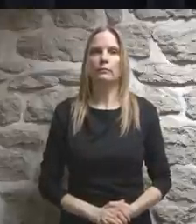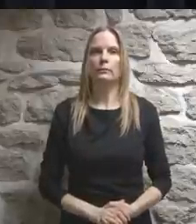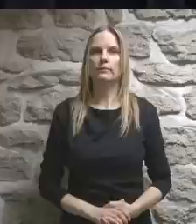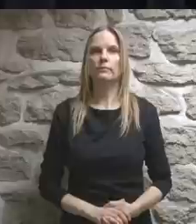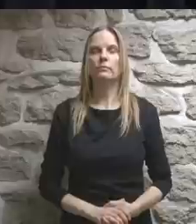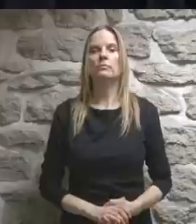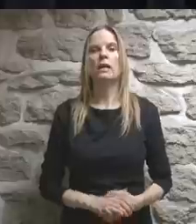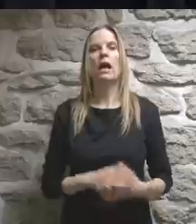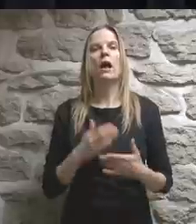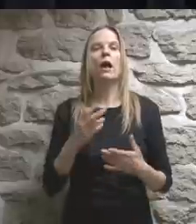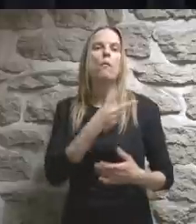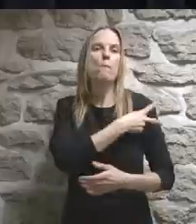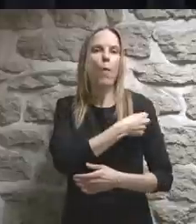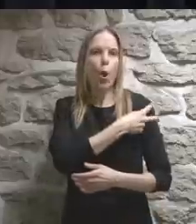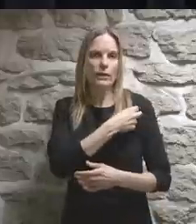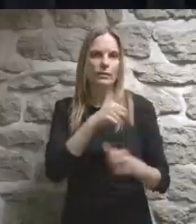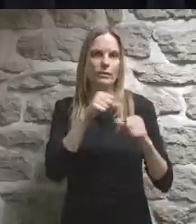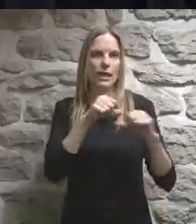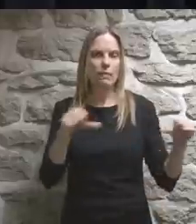politsei